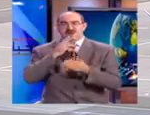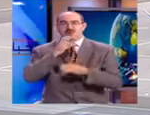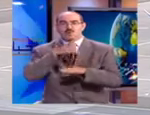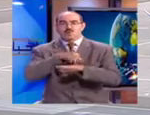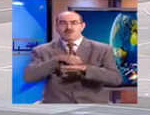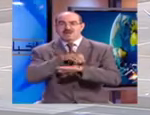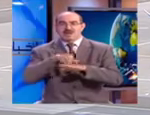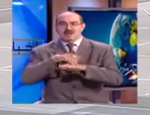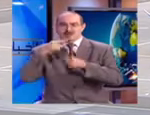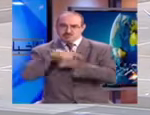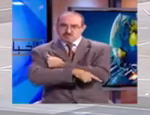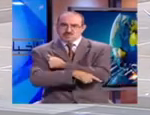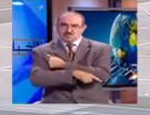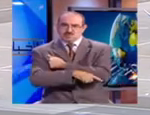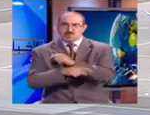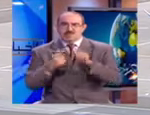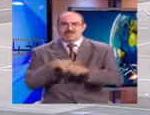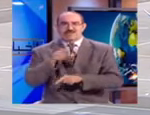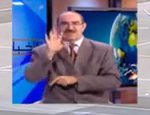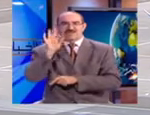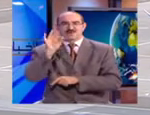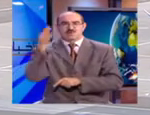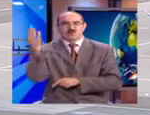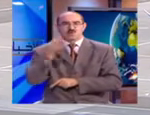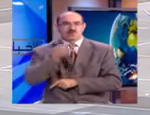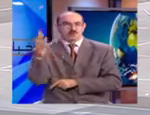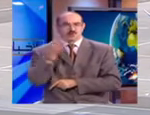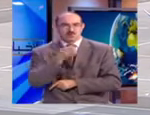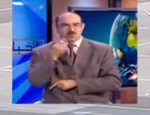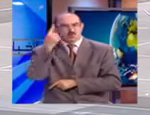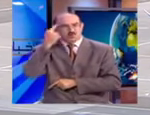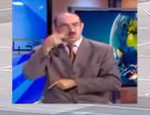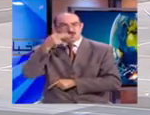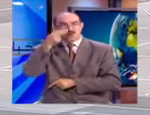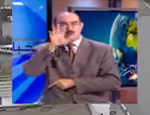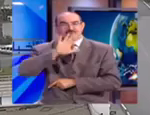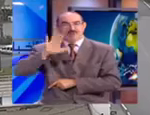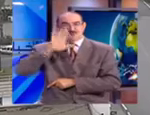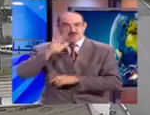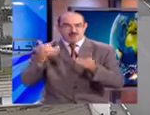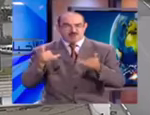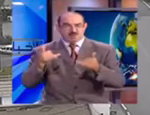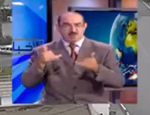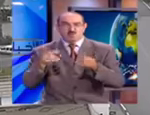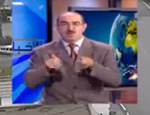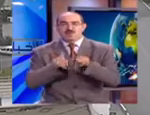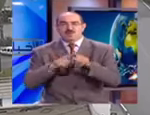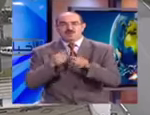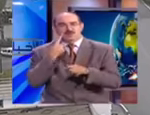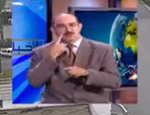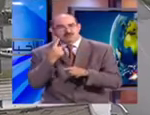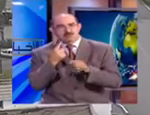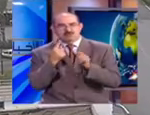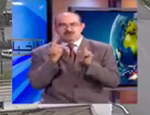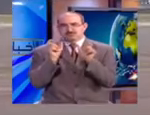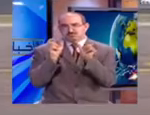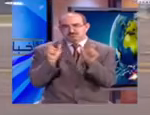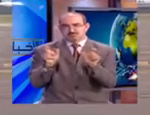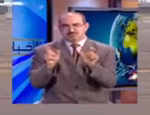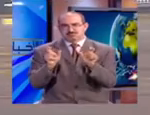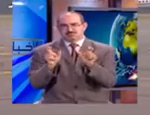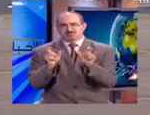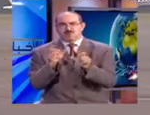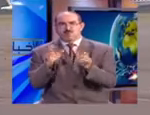كمرحلة أولى، و50% من الرحلات شمال البلاد، وهذا بالاعتماد والامتثال الصارم